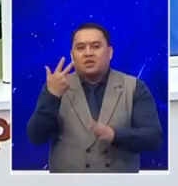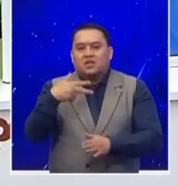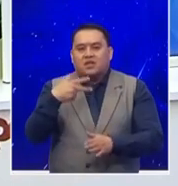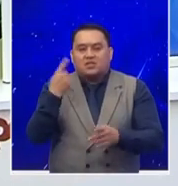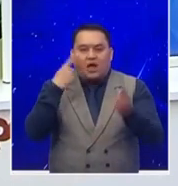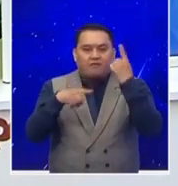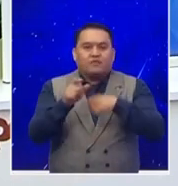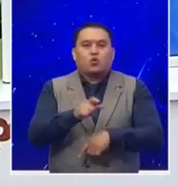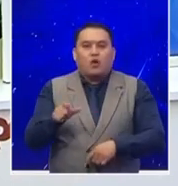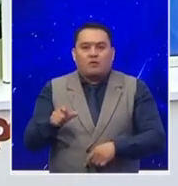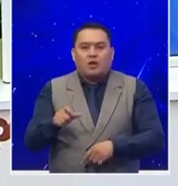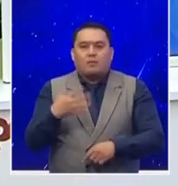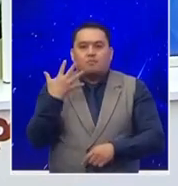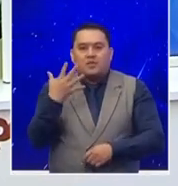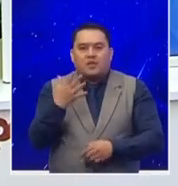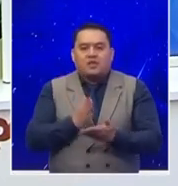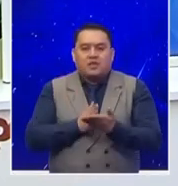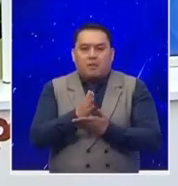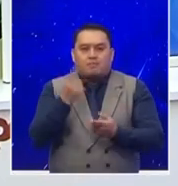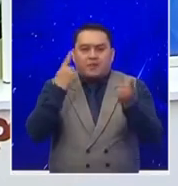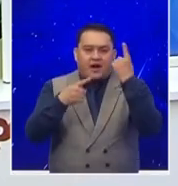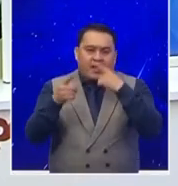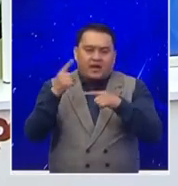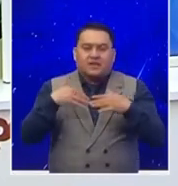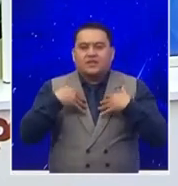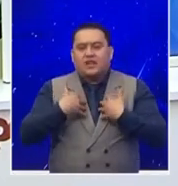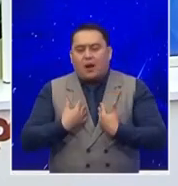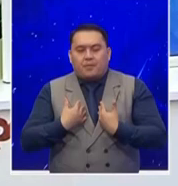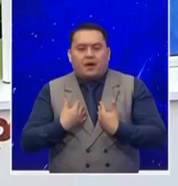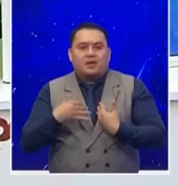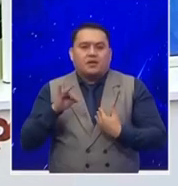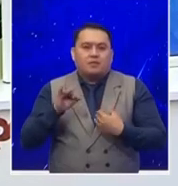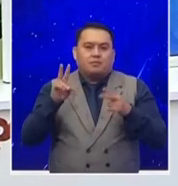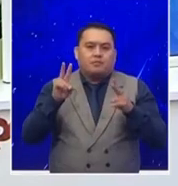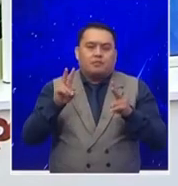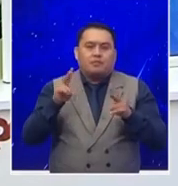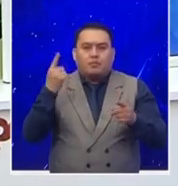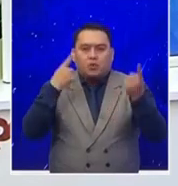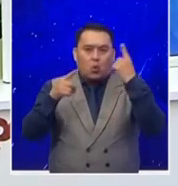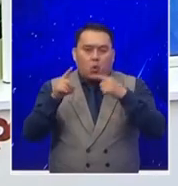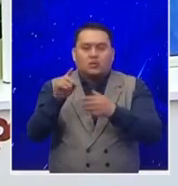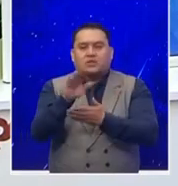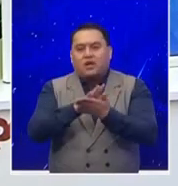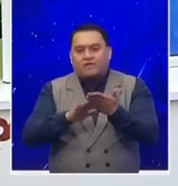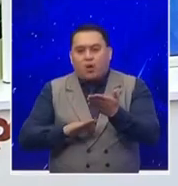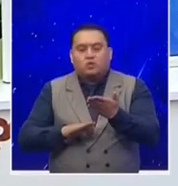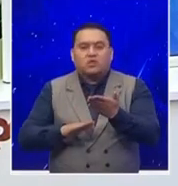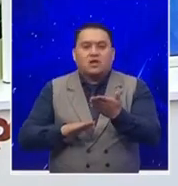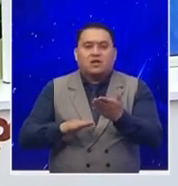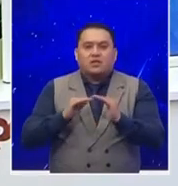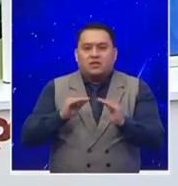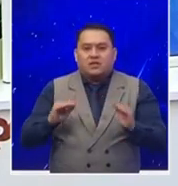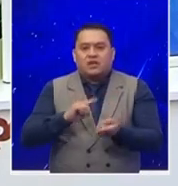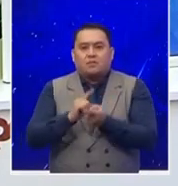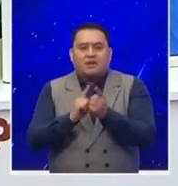авторов по 5 жанрам. Это поэзия, драматургия, проза, детская литература и